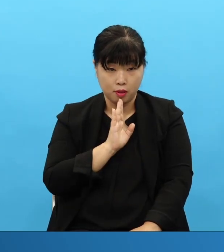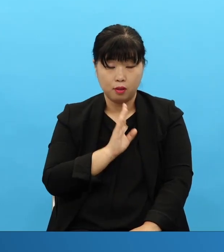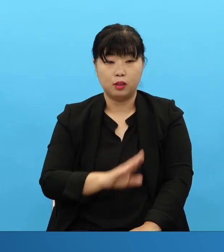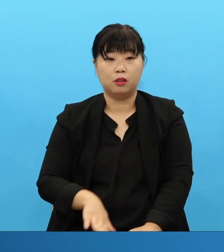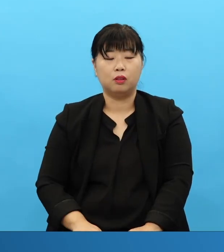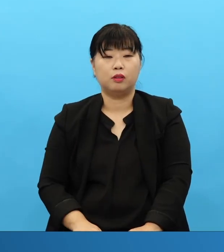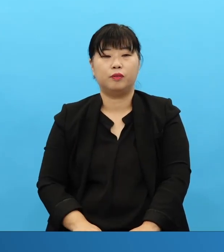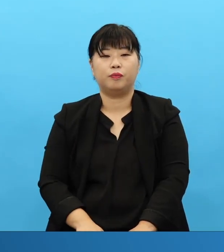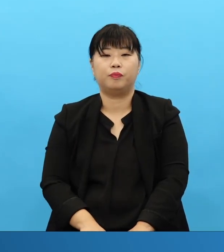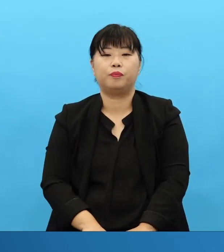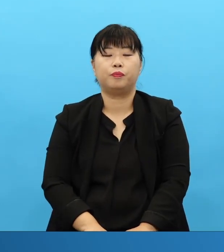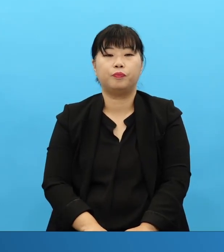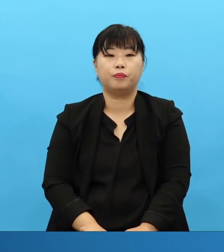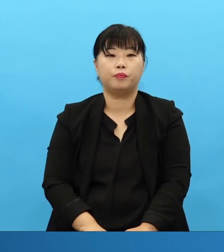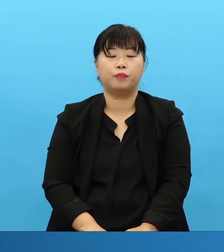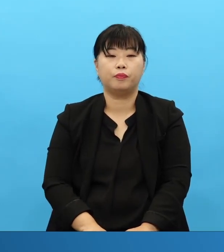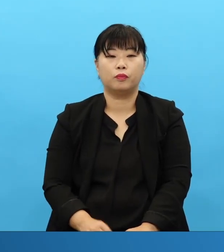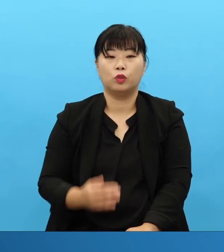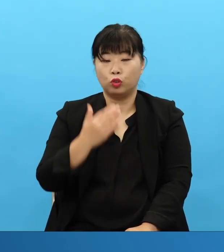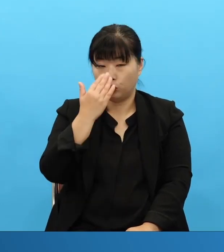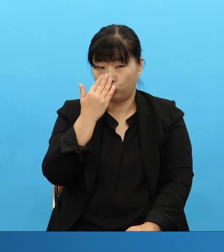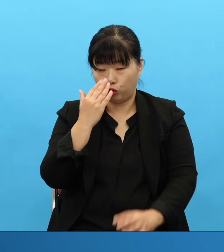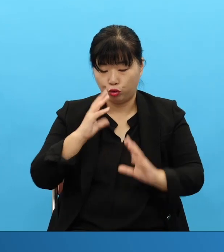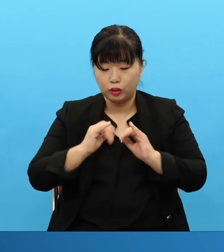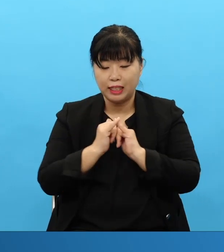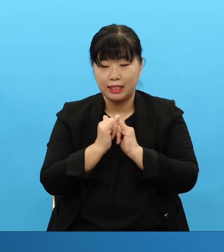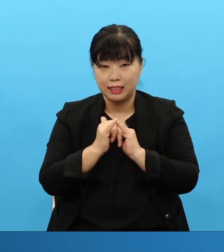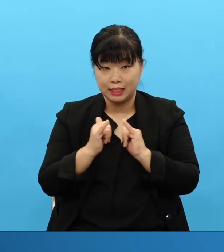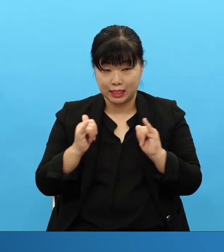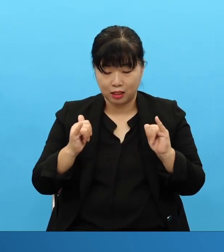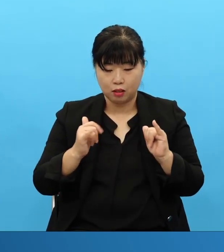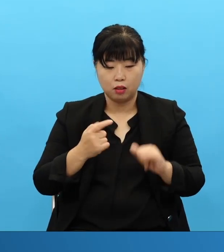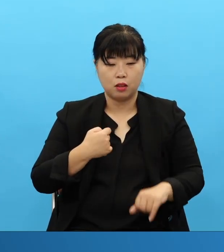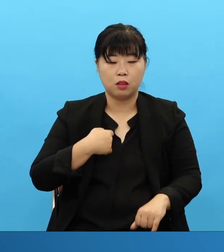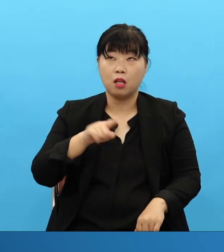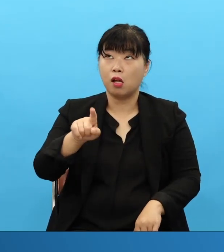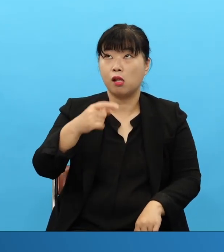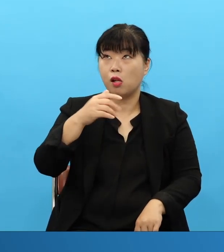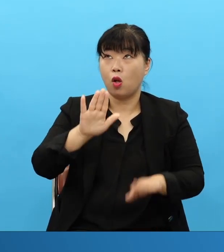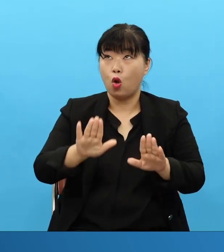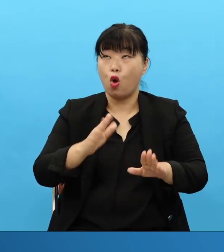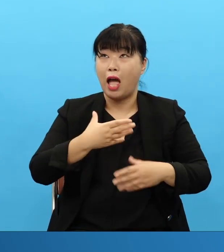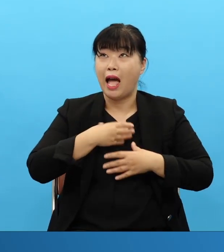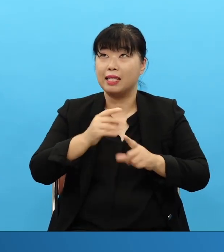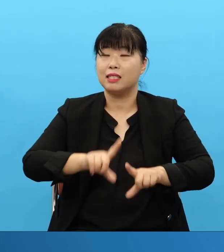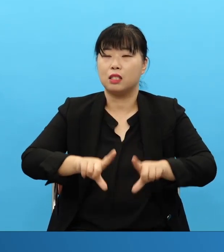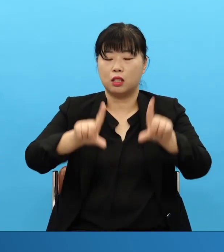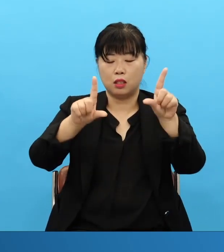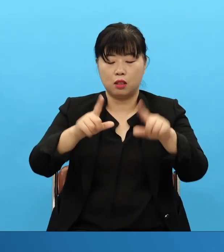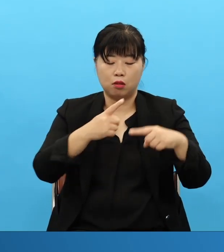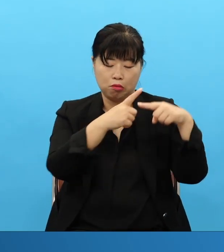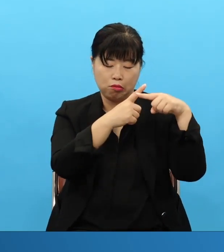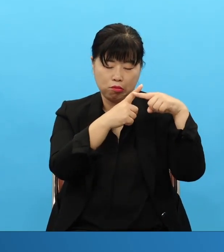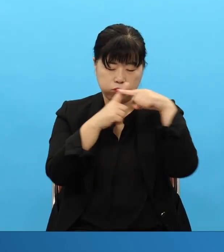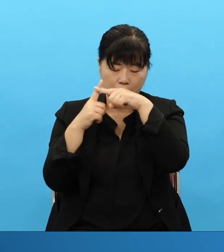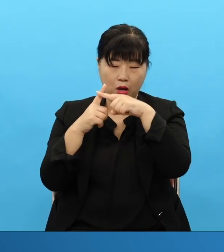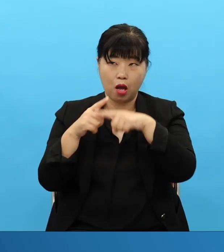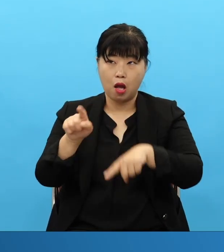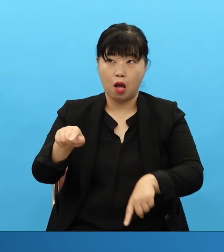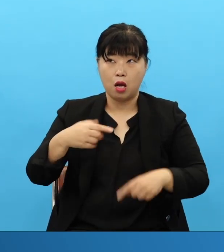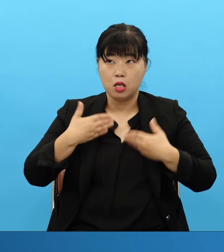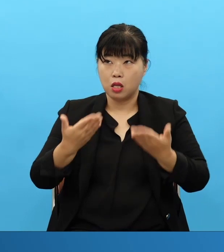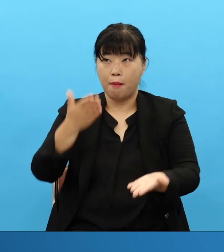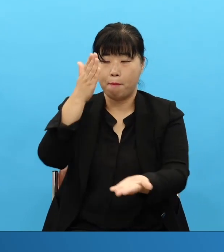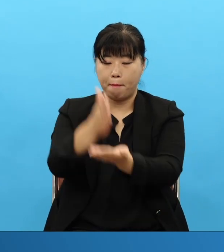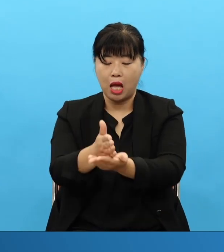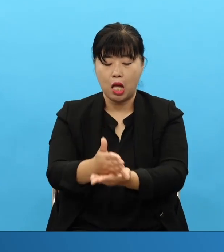anything else and just pray? 그 유대인의 단점이 뭐죠? And what was the 복음이 disadvantage of 아니라 이 the Jewish 말이에요. people? They didn't have the gospel. 그래서 망한 겁니다. That's why they 그러나 perished. 장점은 어마어마합니다. But they had